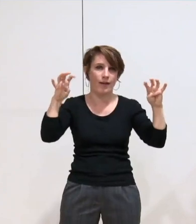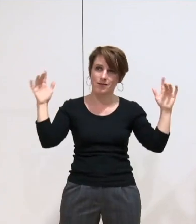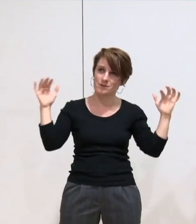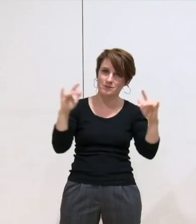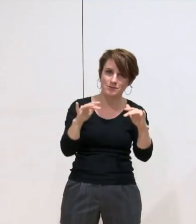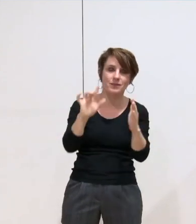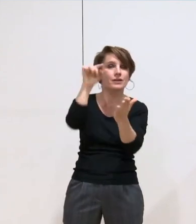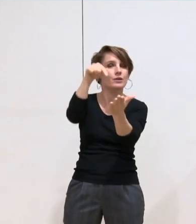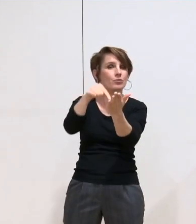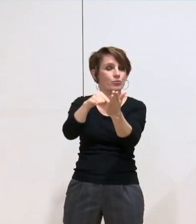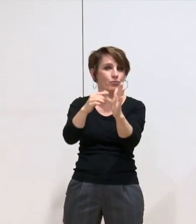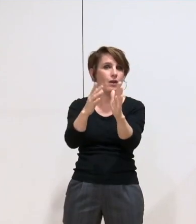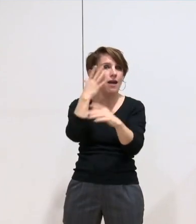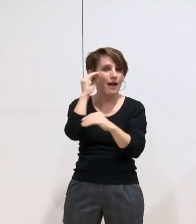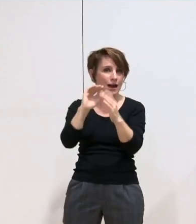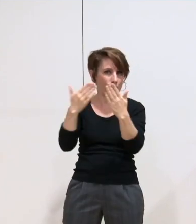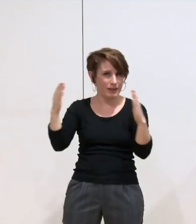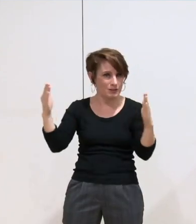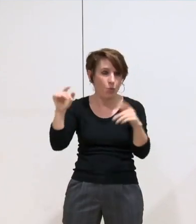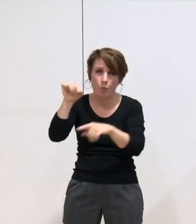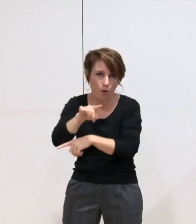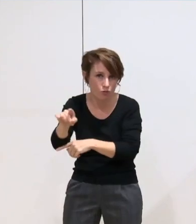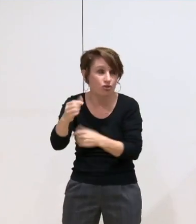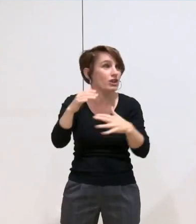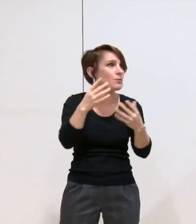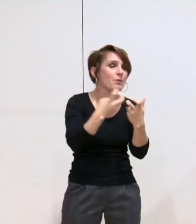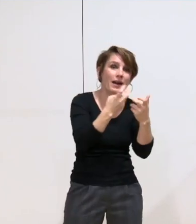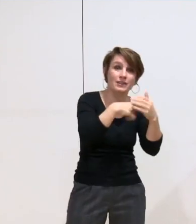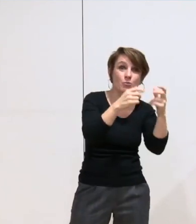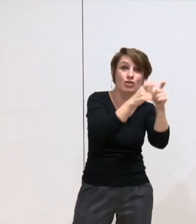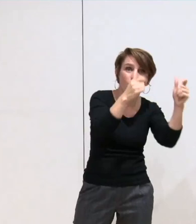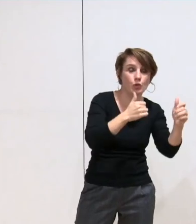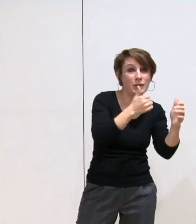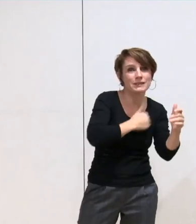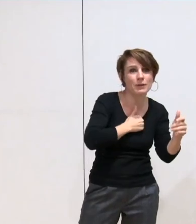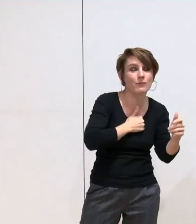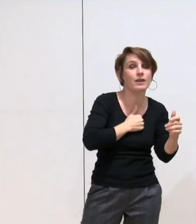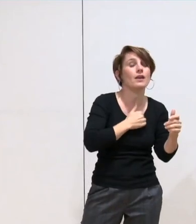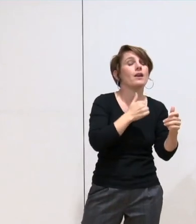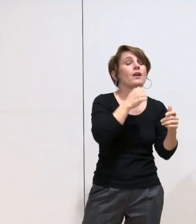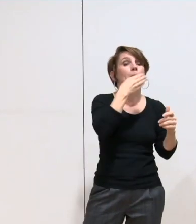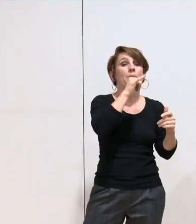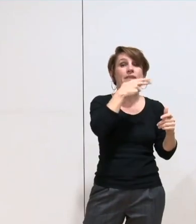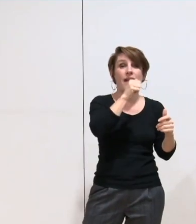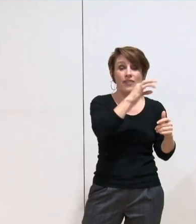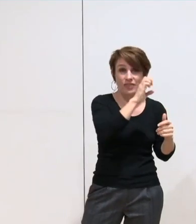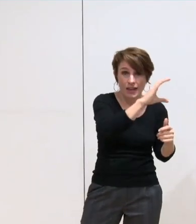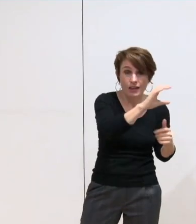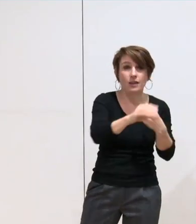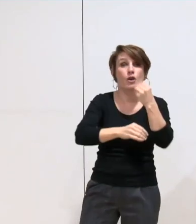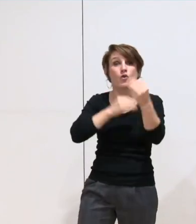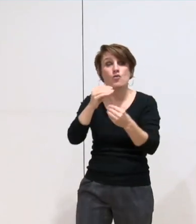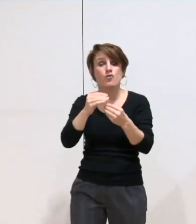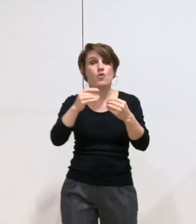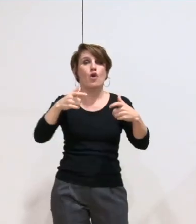rencontres d'affaires souvent de plus petite taille, qui ont lieu à Minatec, qui ont lieu sur les campus à Saint-Martin-d'Air, qui ont lieu au WTC, mais